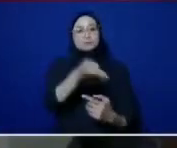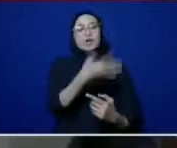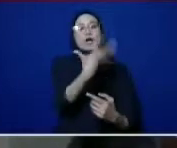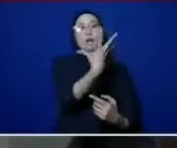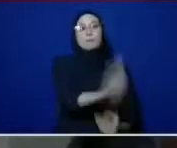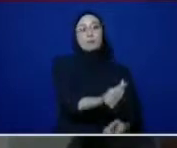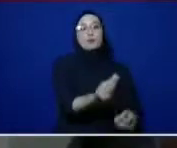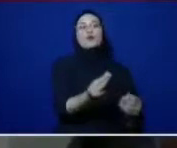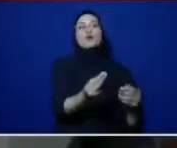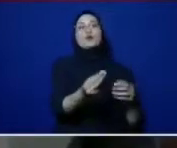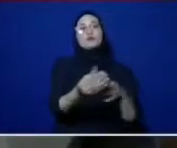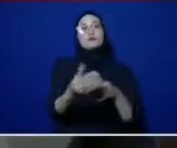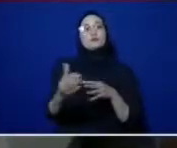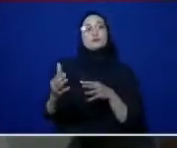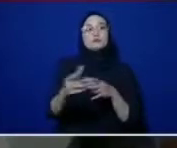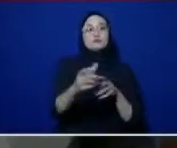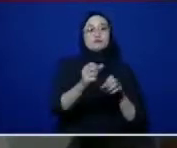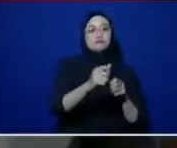nelayan, bahkan